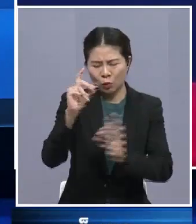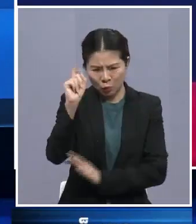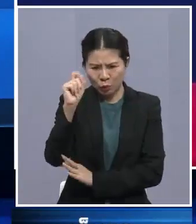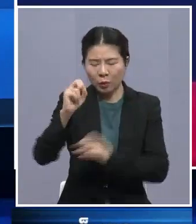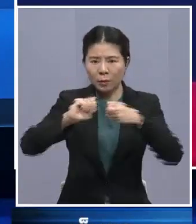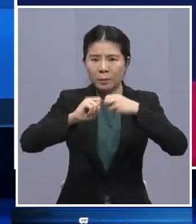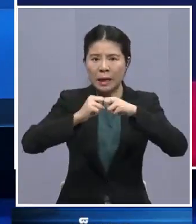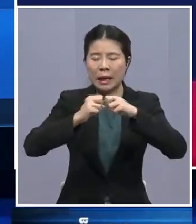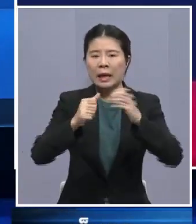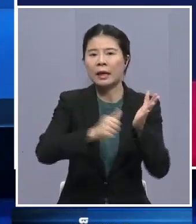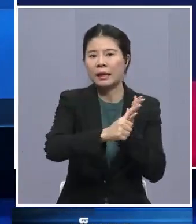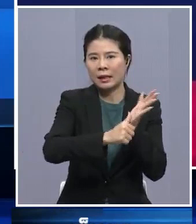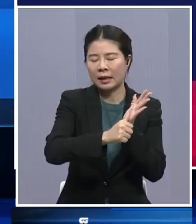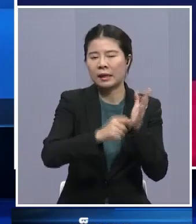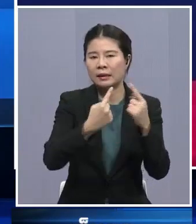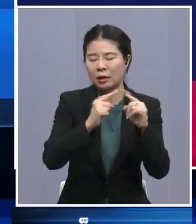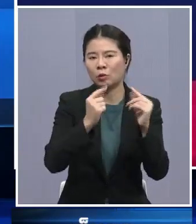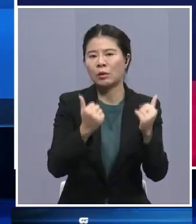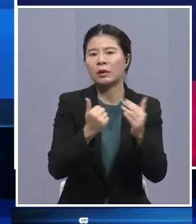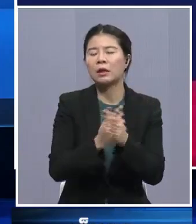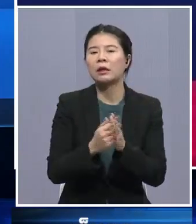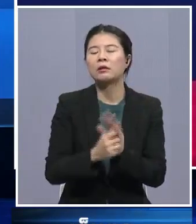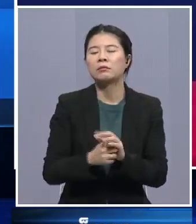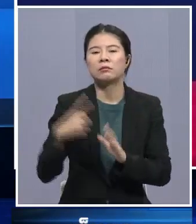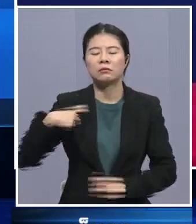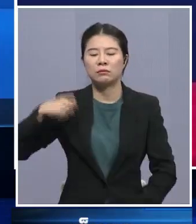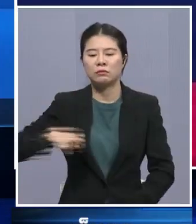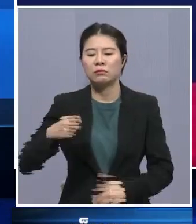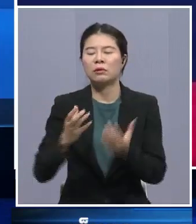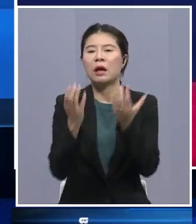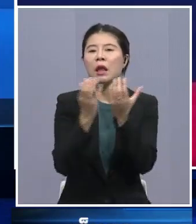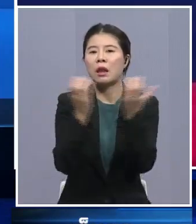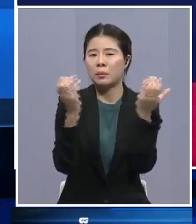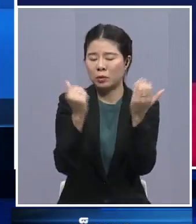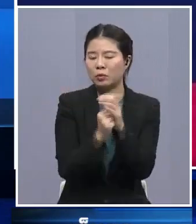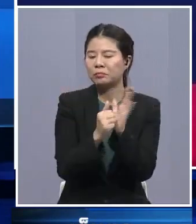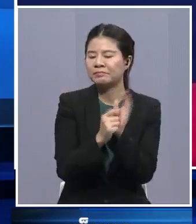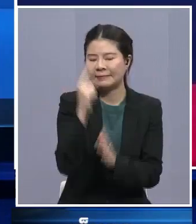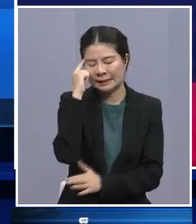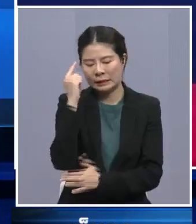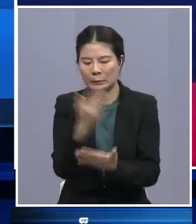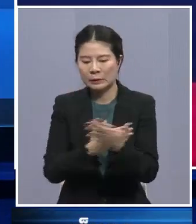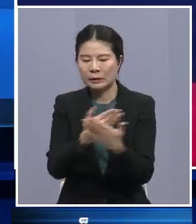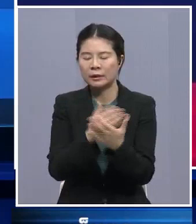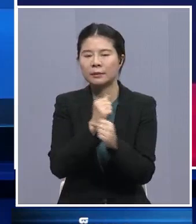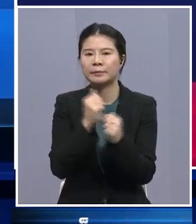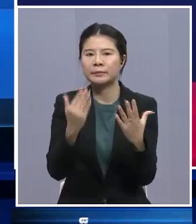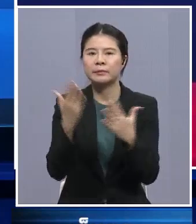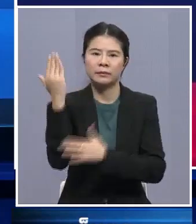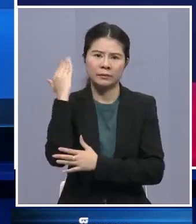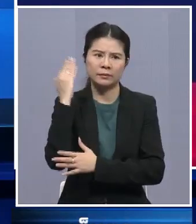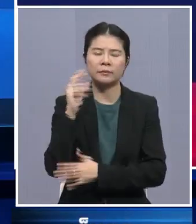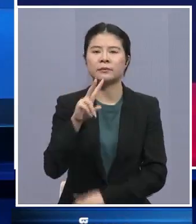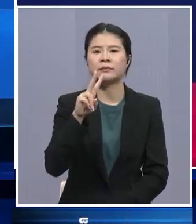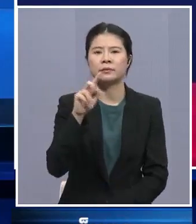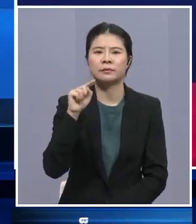ถ้ามันไปถึงขั้นยื่นสารรัฐธรรมนูญนั้นเนี่ยสารรัฐธรรมนูญจะพิจารณาเหมือนเดิมไหมเพราะอย่าลืมว่าในครั้ง2ล้านล้านคนมักจะไปติด